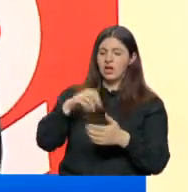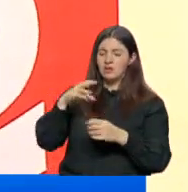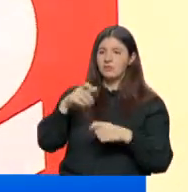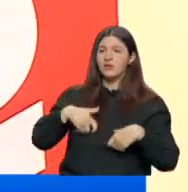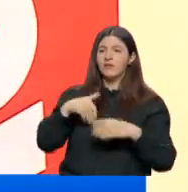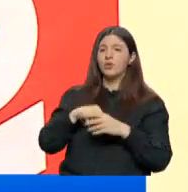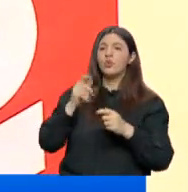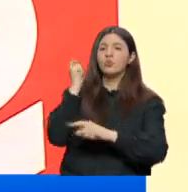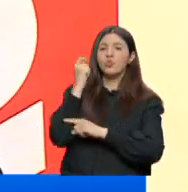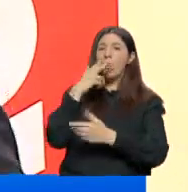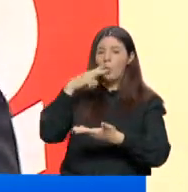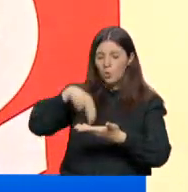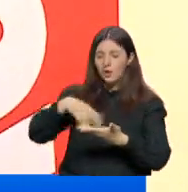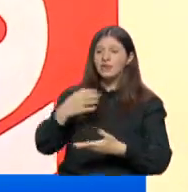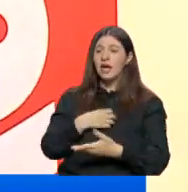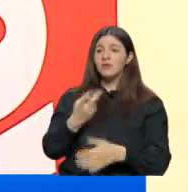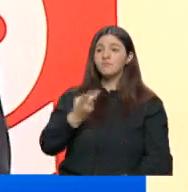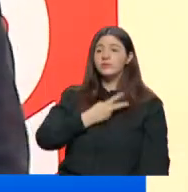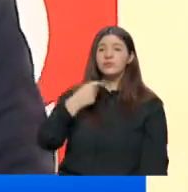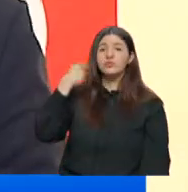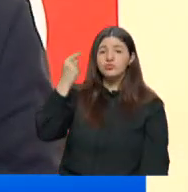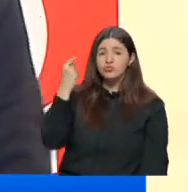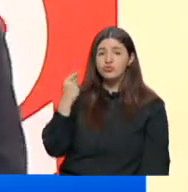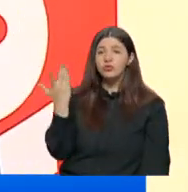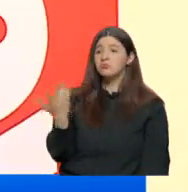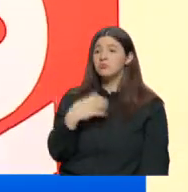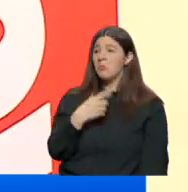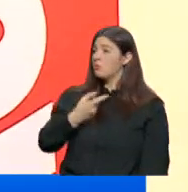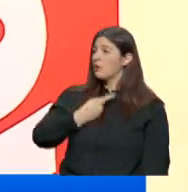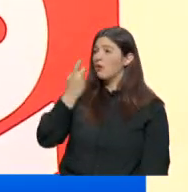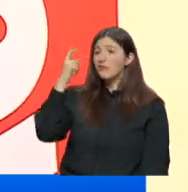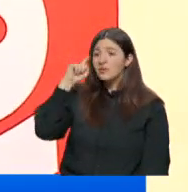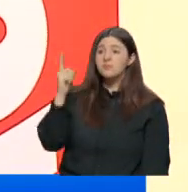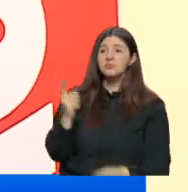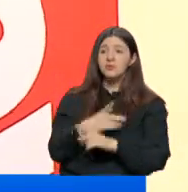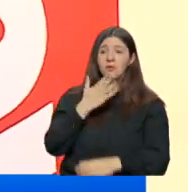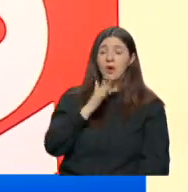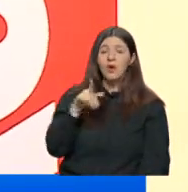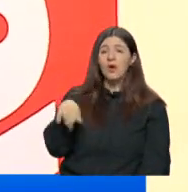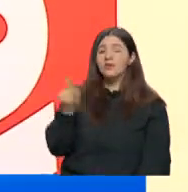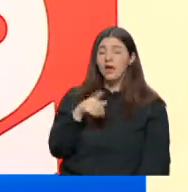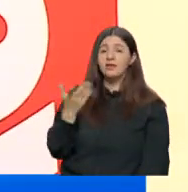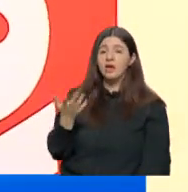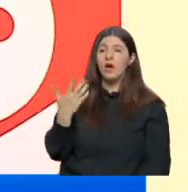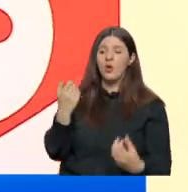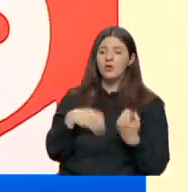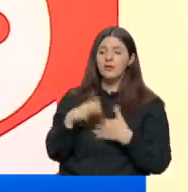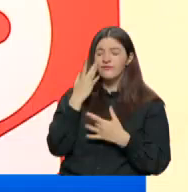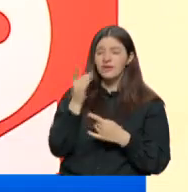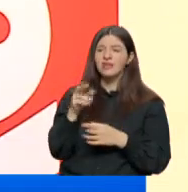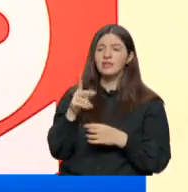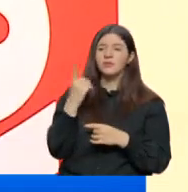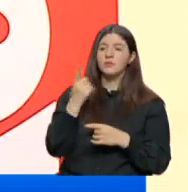milletvekili doğrudan sunumu okuyor. Yani kendisine ait bir düşünce, kendisine ait bir fikir falan yok ortada. Onlar da durumun farkındalar